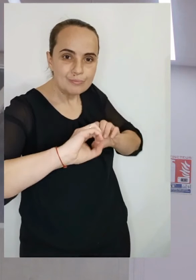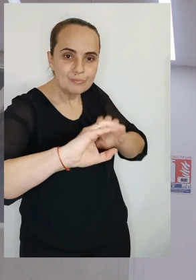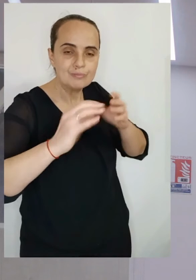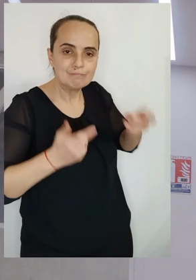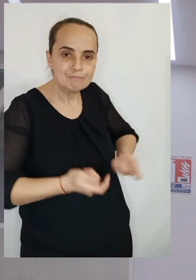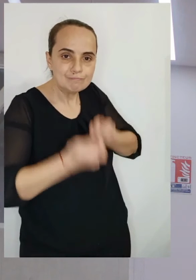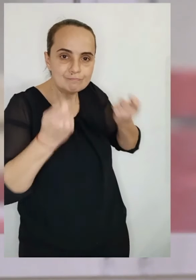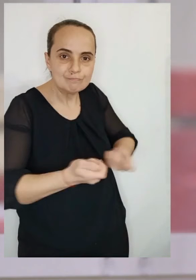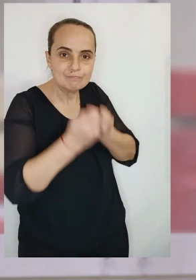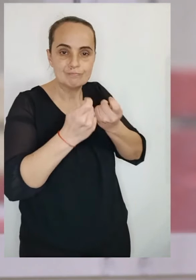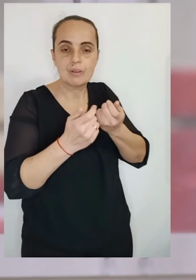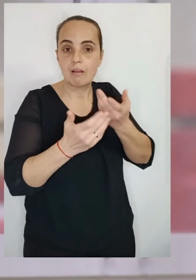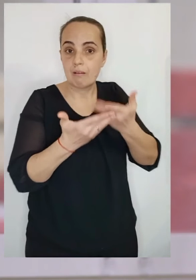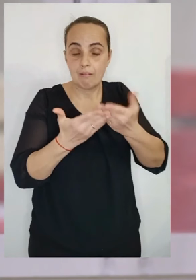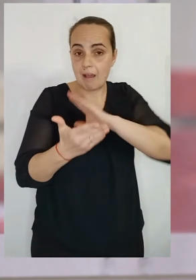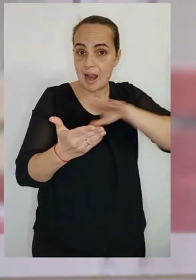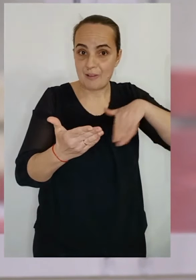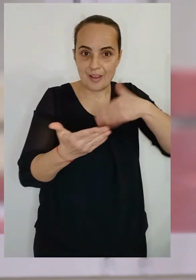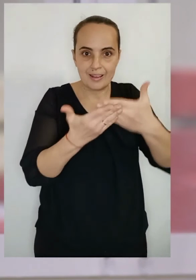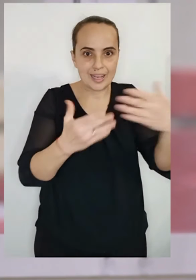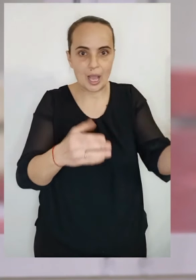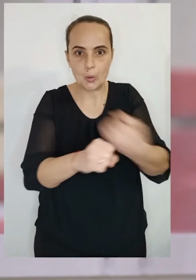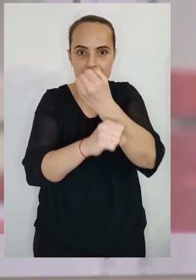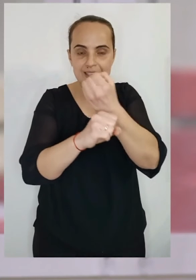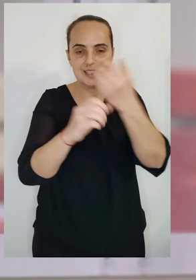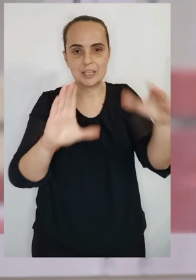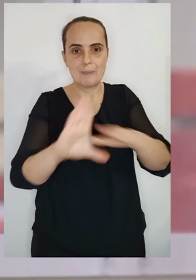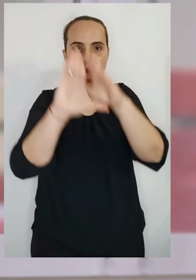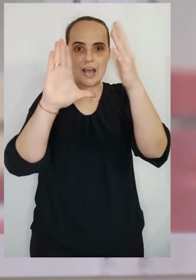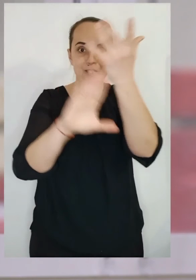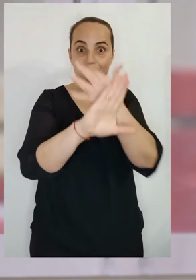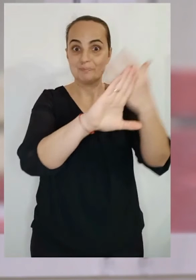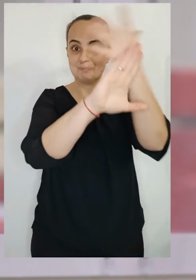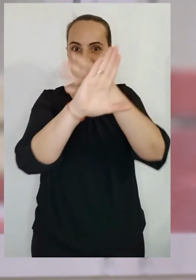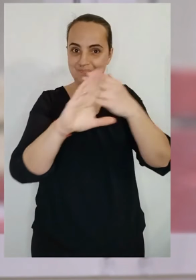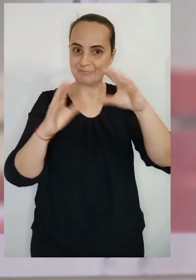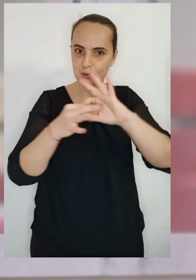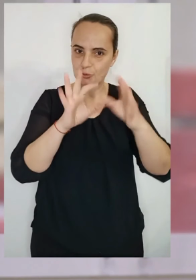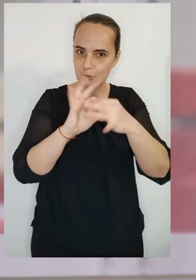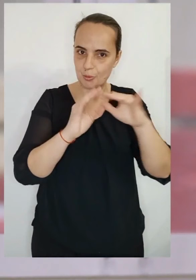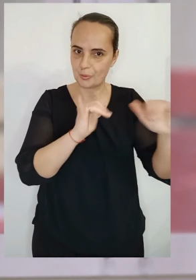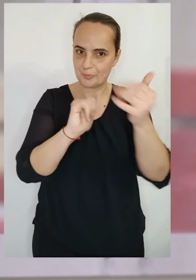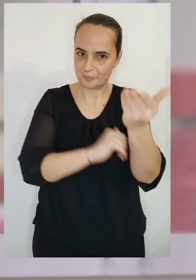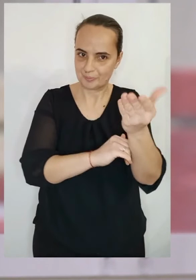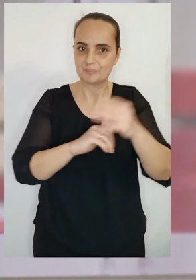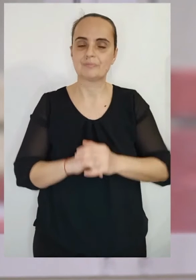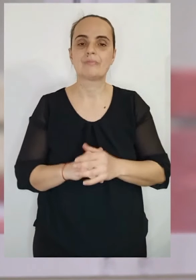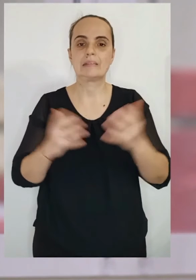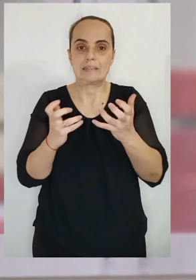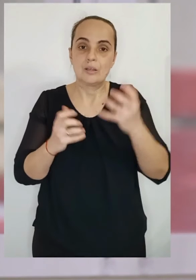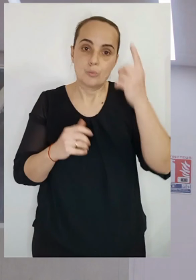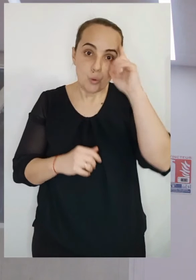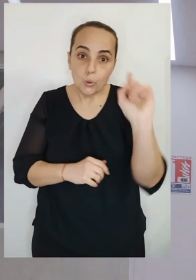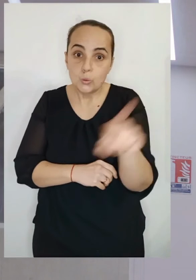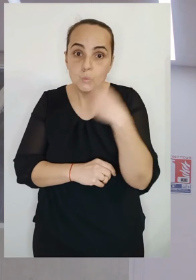tout au long de son parcours sportif, et qui est arrivé à briller aux Jeux Olympiques. Et puis après, ce qu'on veut aussi, c'est que ça développe le sport